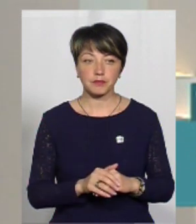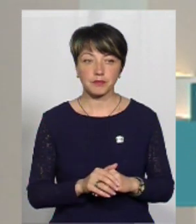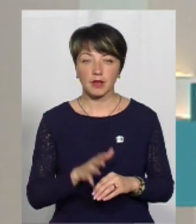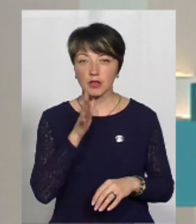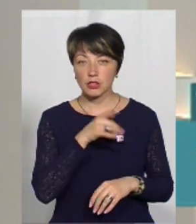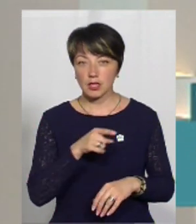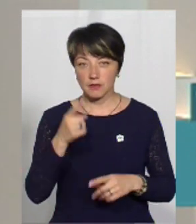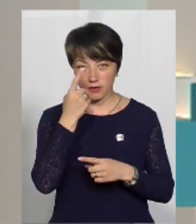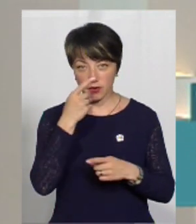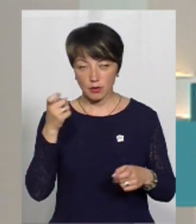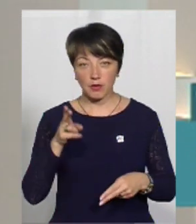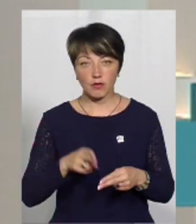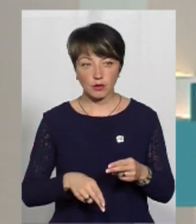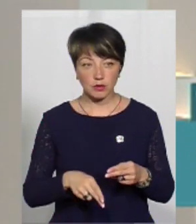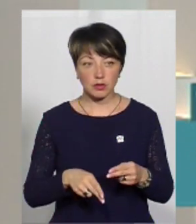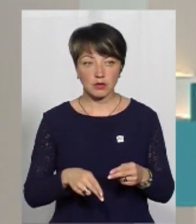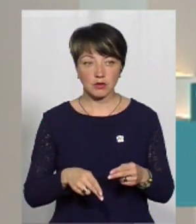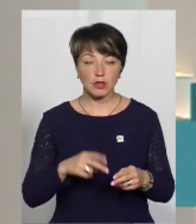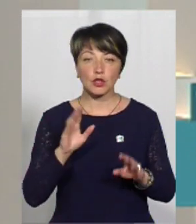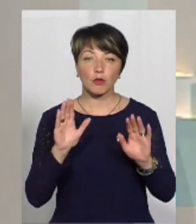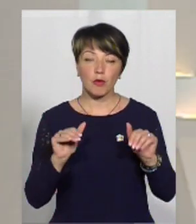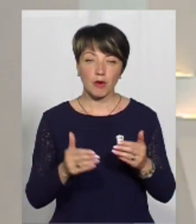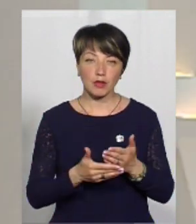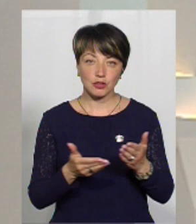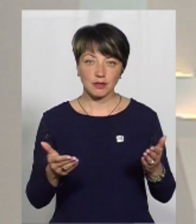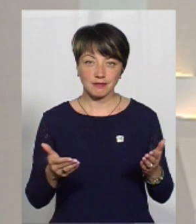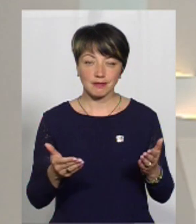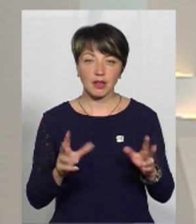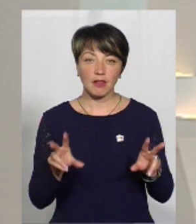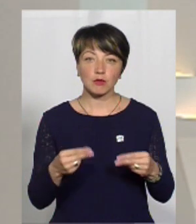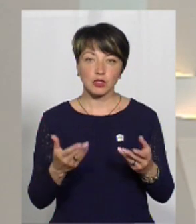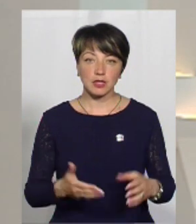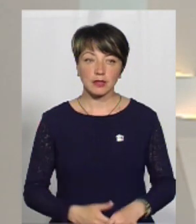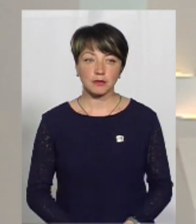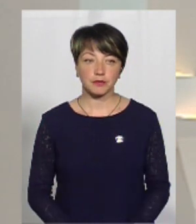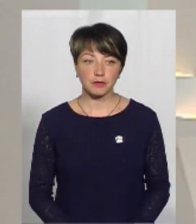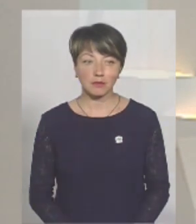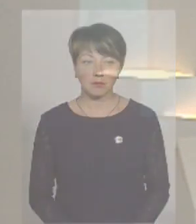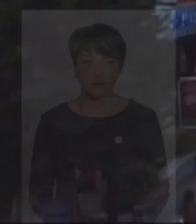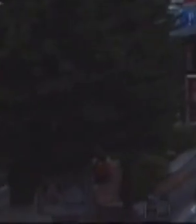наш час в ефірі вичерпаний. До побачення. Хай щастить.